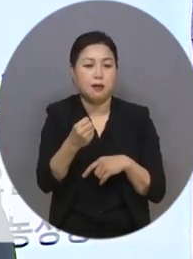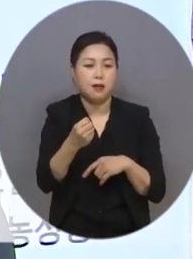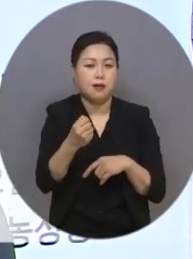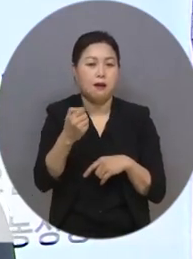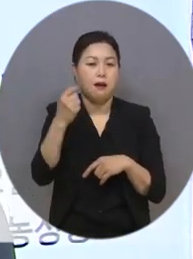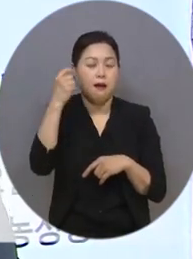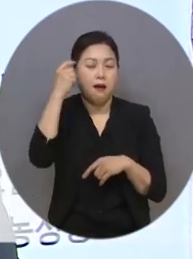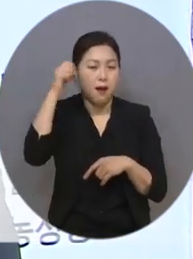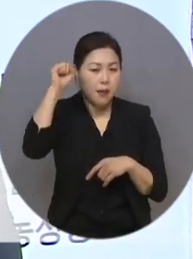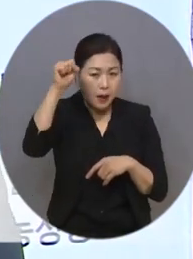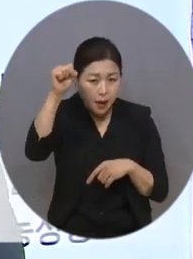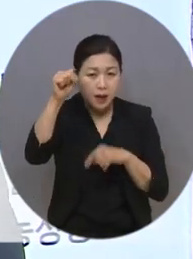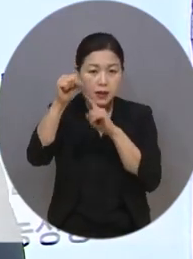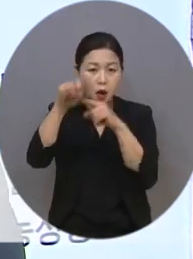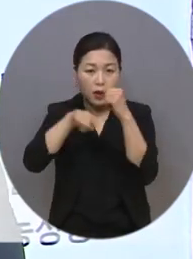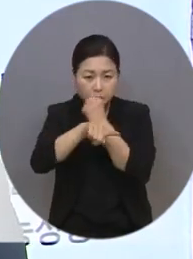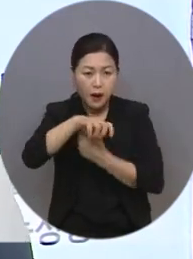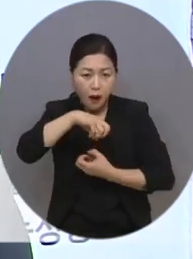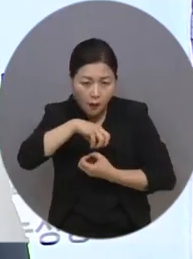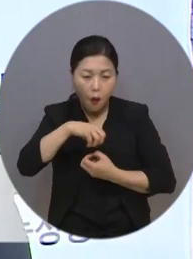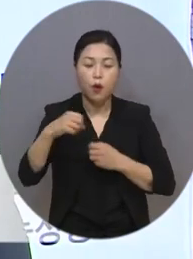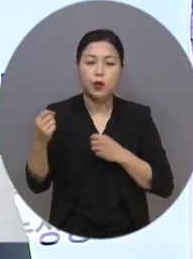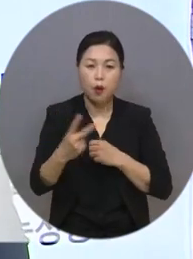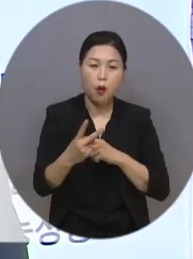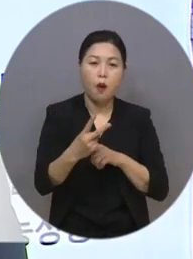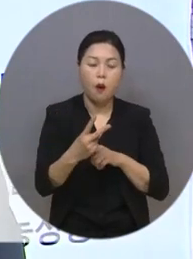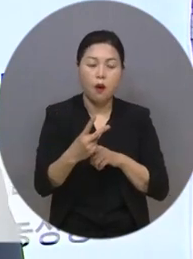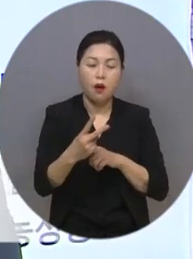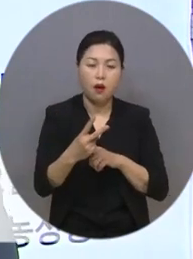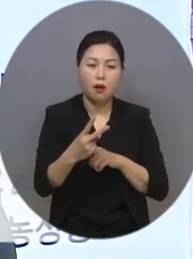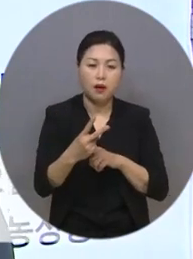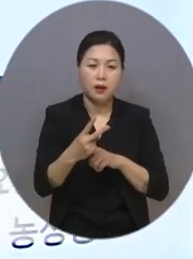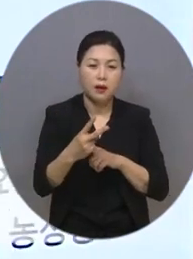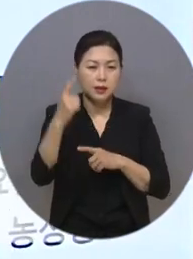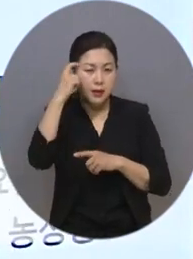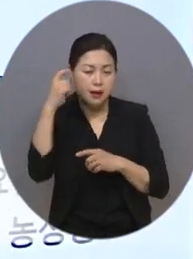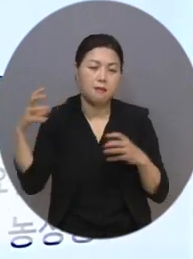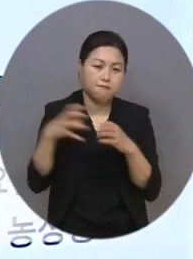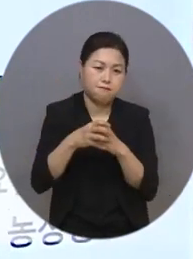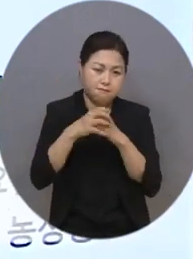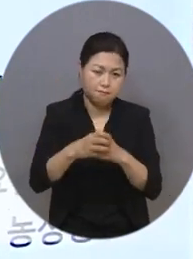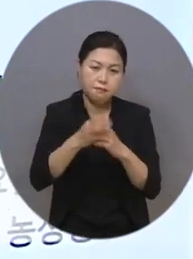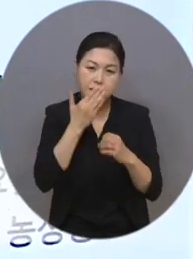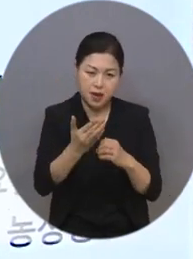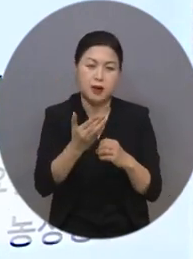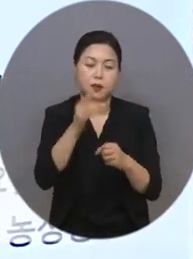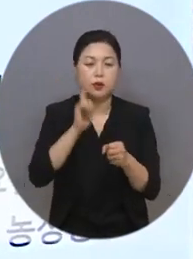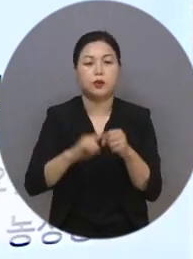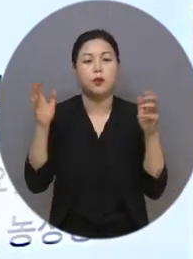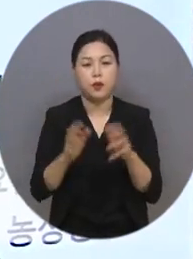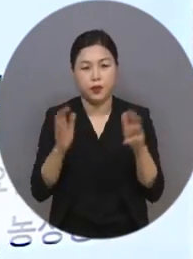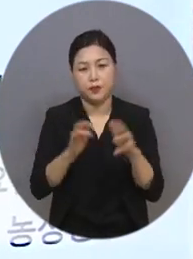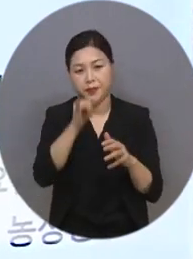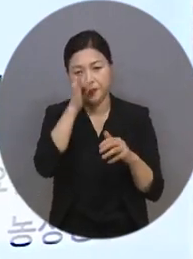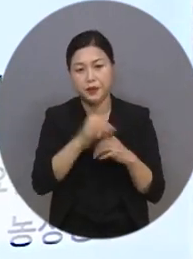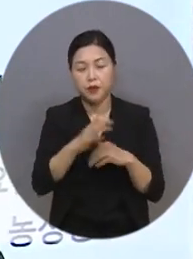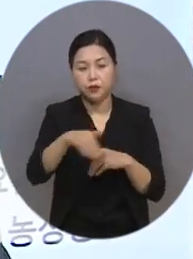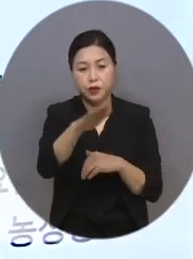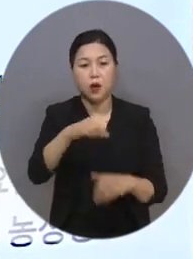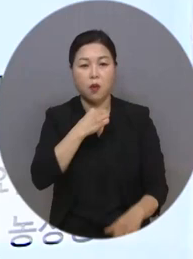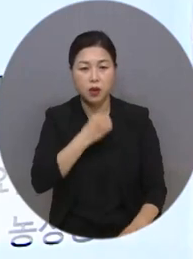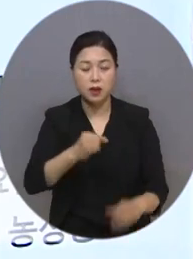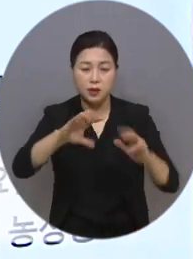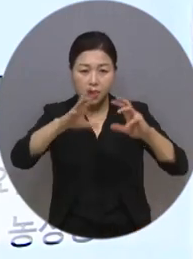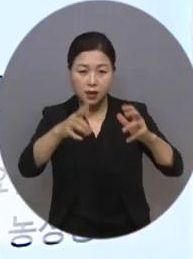그 의지도 함께 하기 위해서 만든 집회입니다. 앞으로 우리가 바라는 세상은 어떤 세상인가에 대한